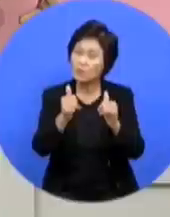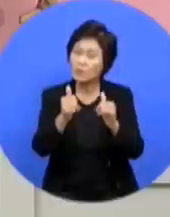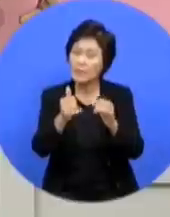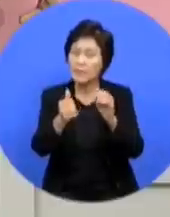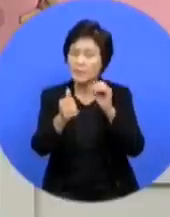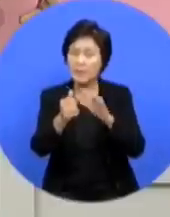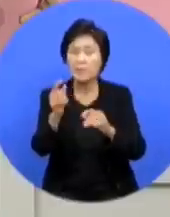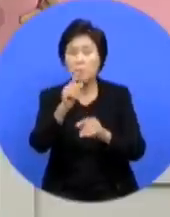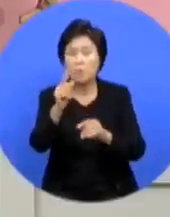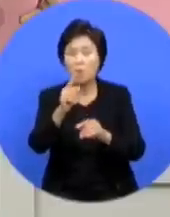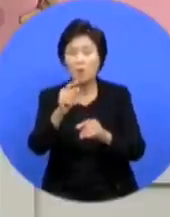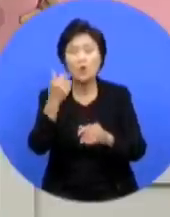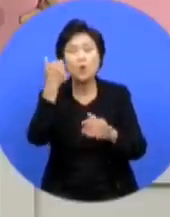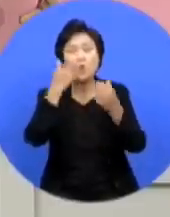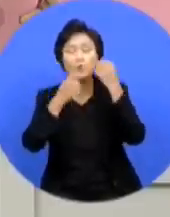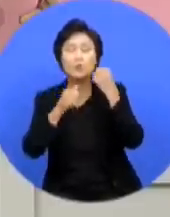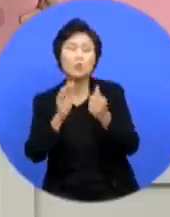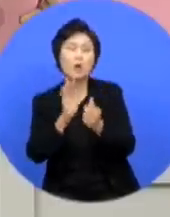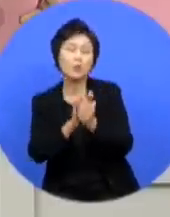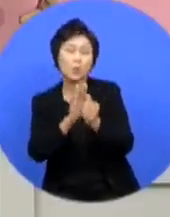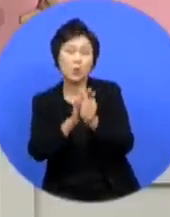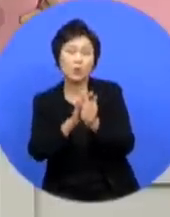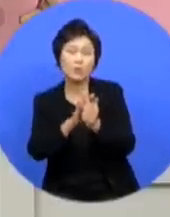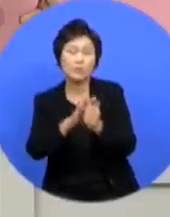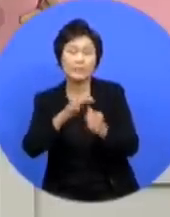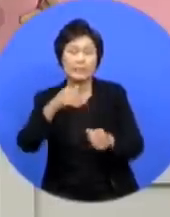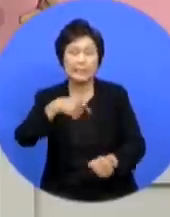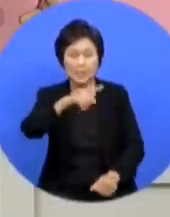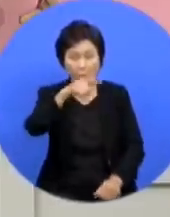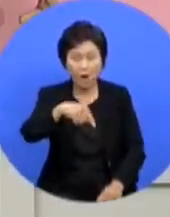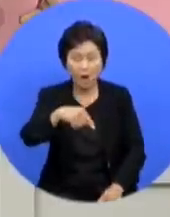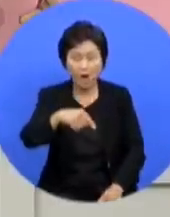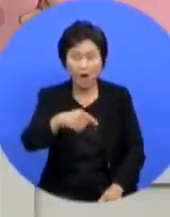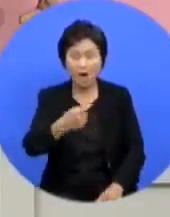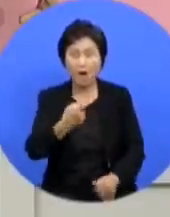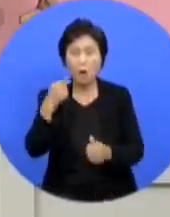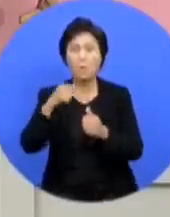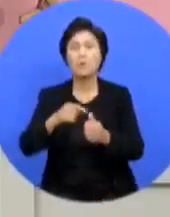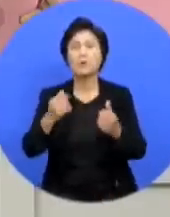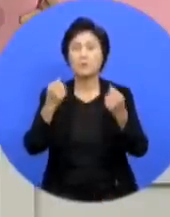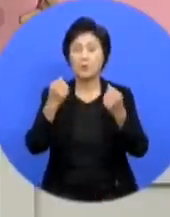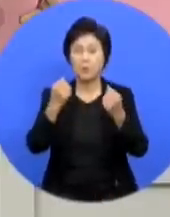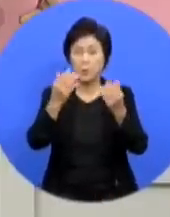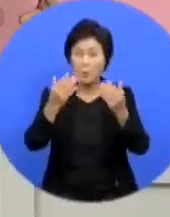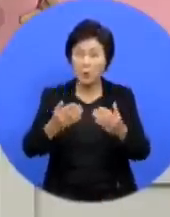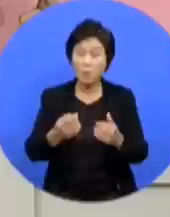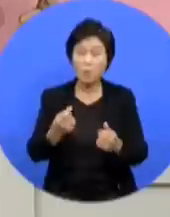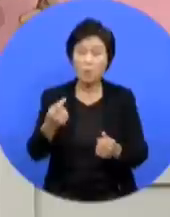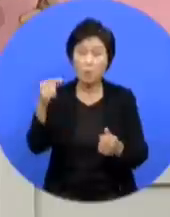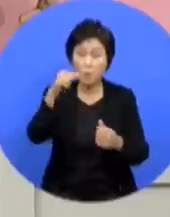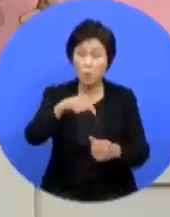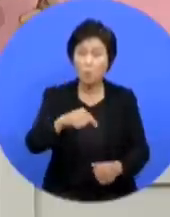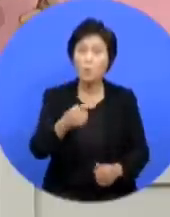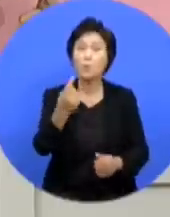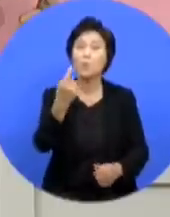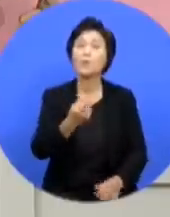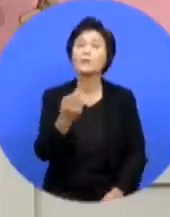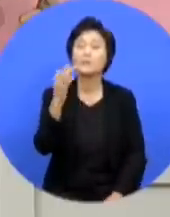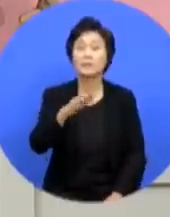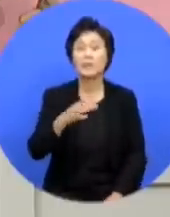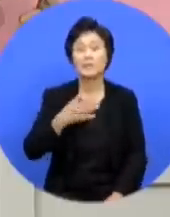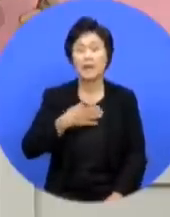그렇게 와갖고 성경 공부를 시작한 겁니다. 그 얼마나 얼토당토 안 한 겁니까? 근데 제가 4박 5일